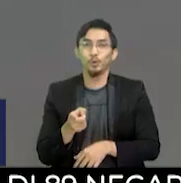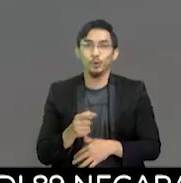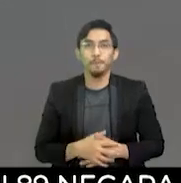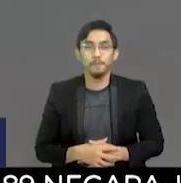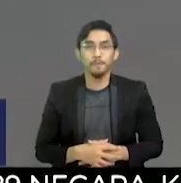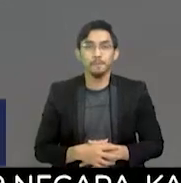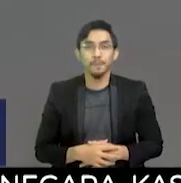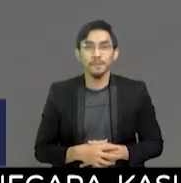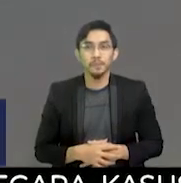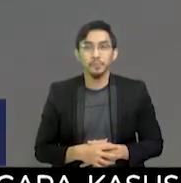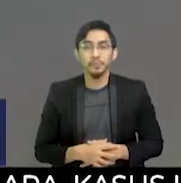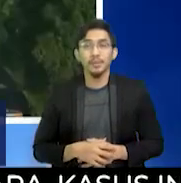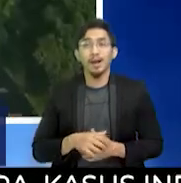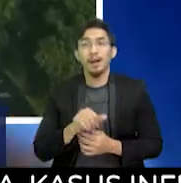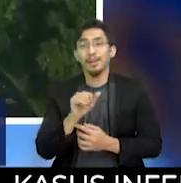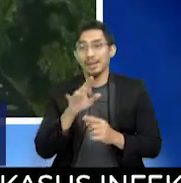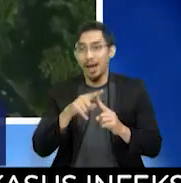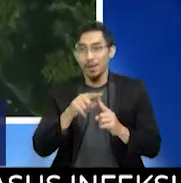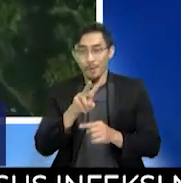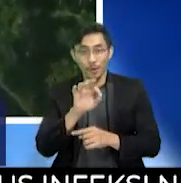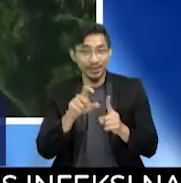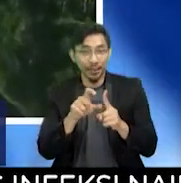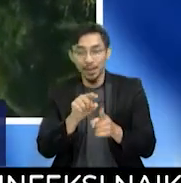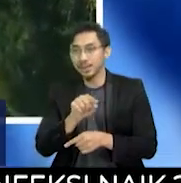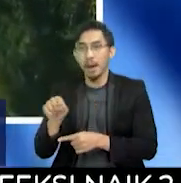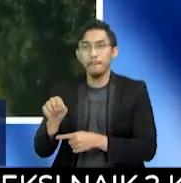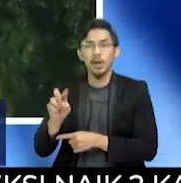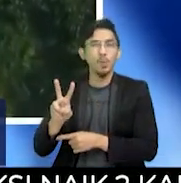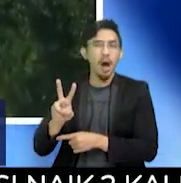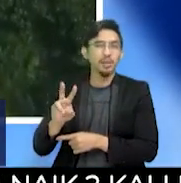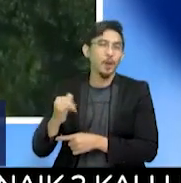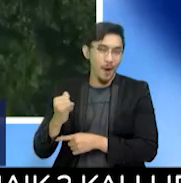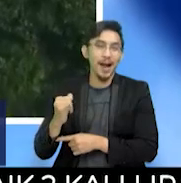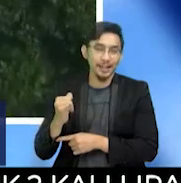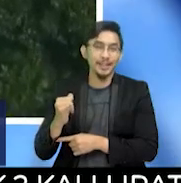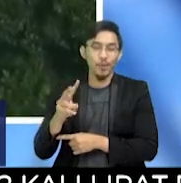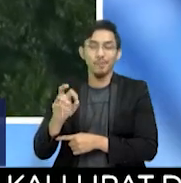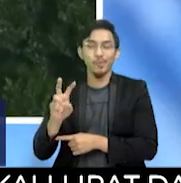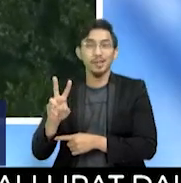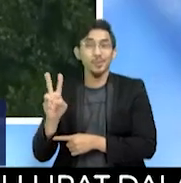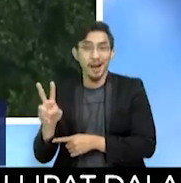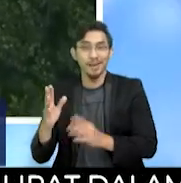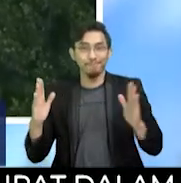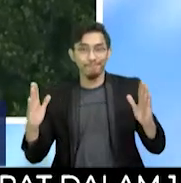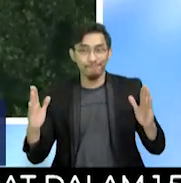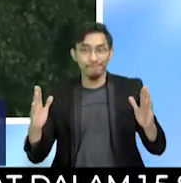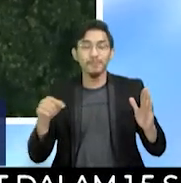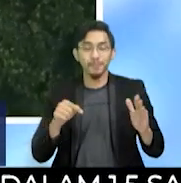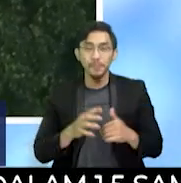Bogor pada tanggal 20 Desember hingga 2 Januari 2022 mendatang juga akan ada